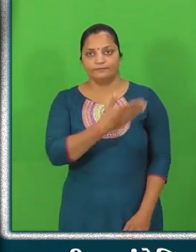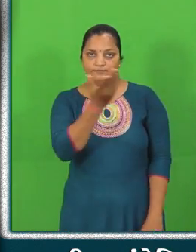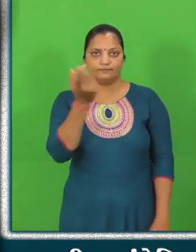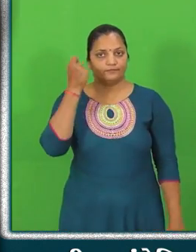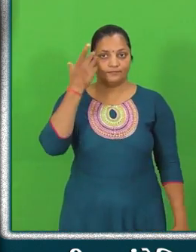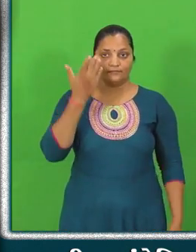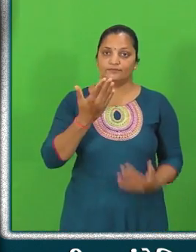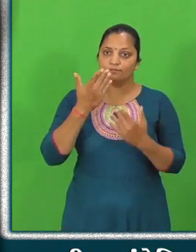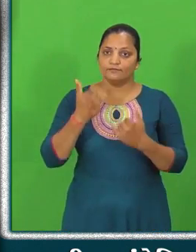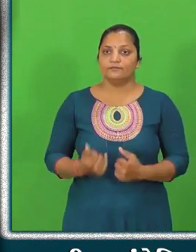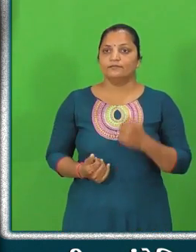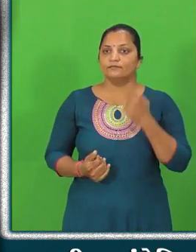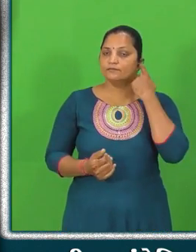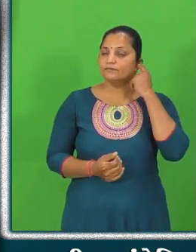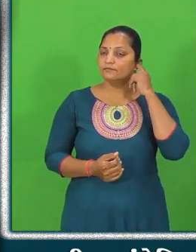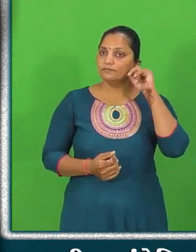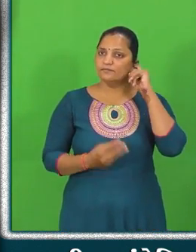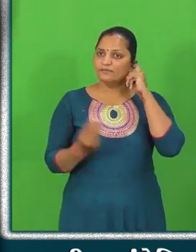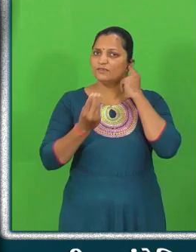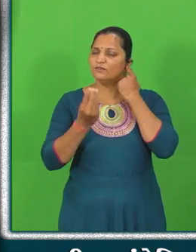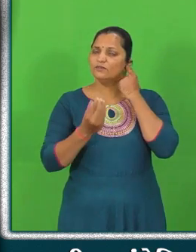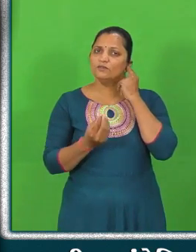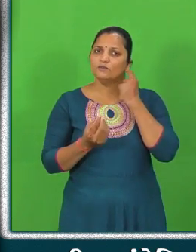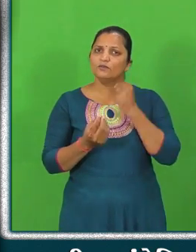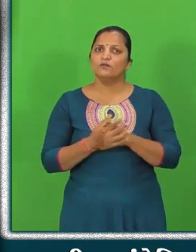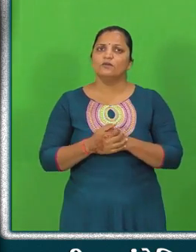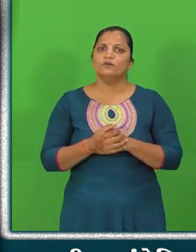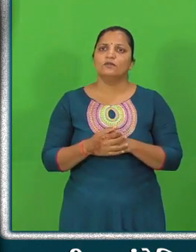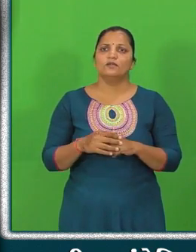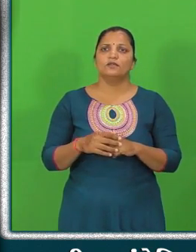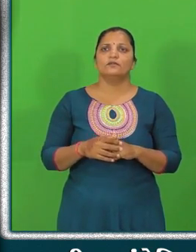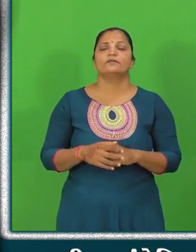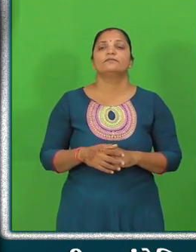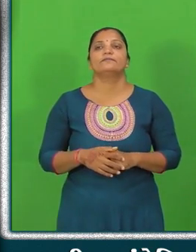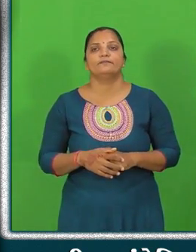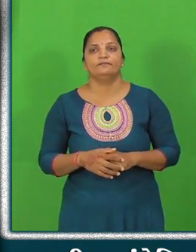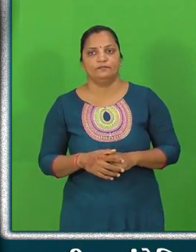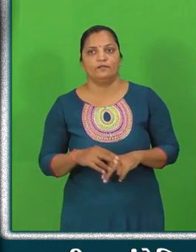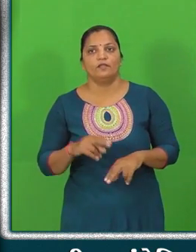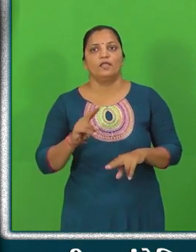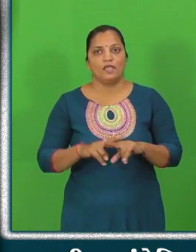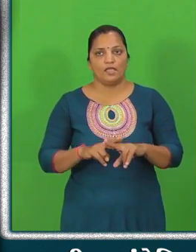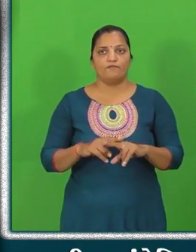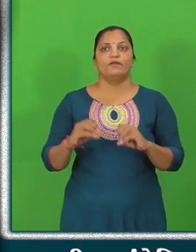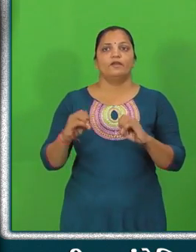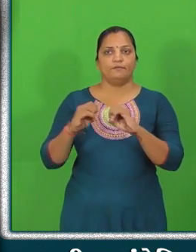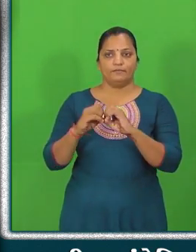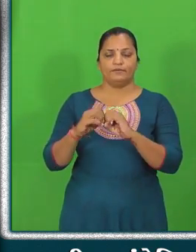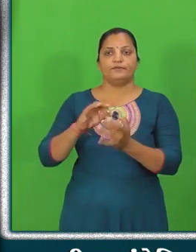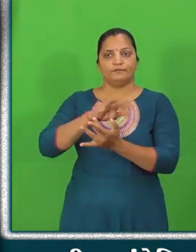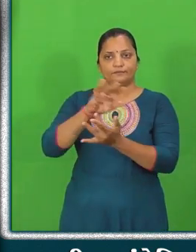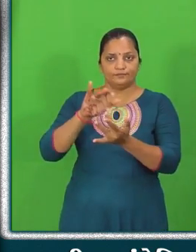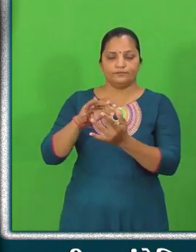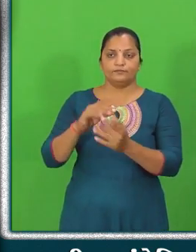સમજ પડી ગઈ હશે. હવે આપણે વસ્તુને થોડીક પી ને એફ ની વચ્ચે મૂકીએ તો શું થાય છે, જરા જોઈએ.